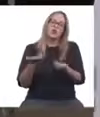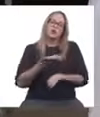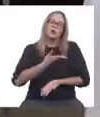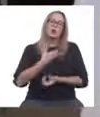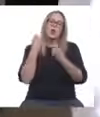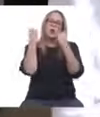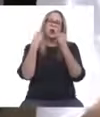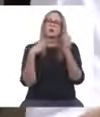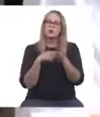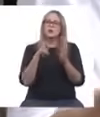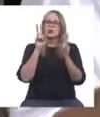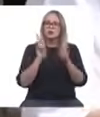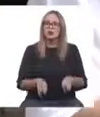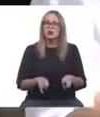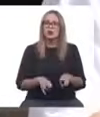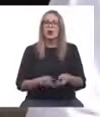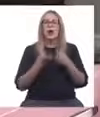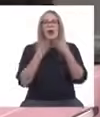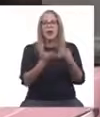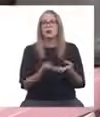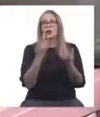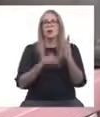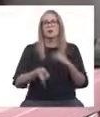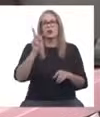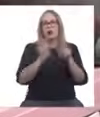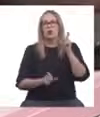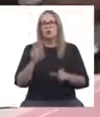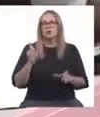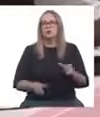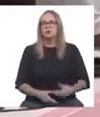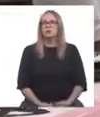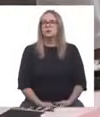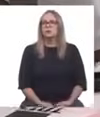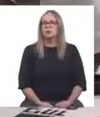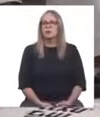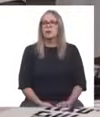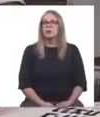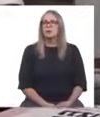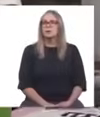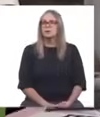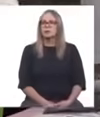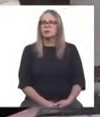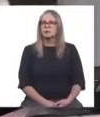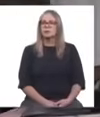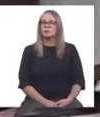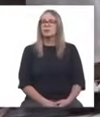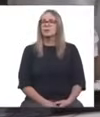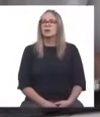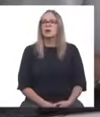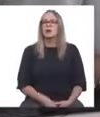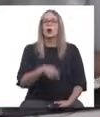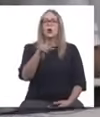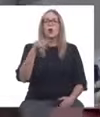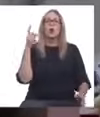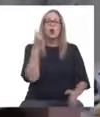בשביל שנוכל לעזור לכמה שיותר אנשים. שי, נפתח את זה. הוא יורד לאלת לזמין בבליים 100 אייפדים. חוזר היום.